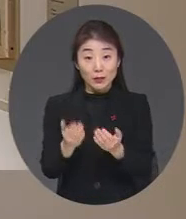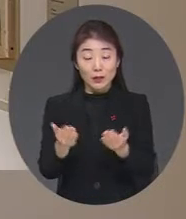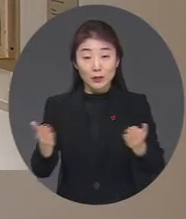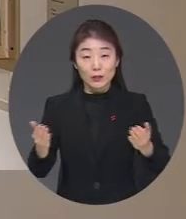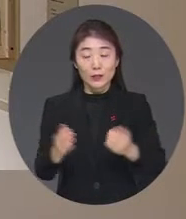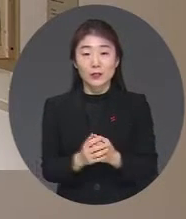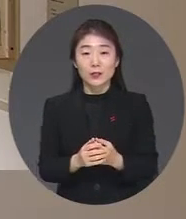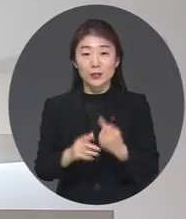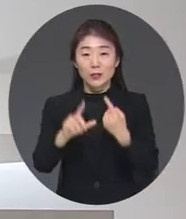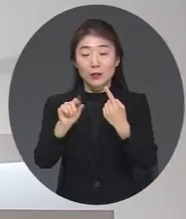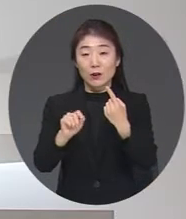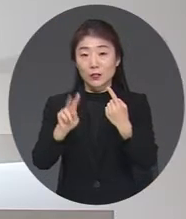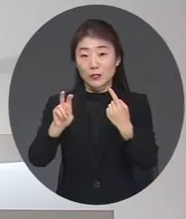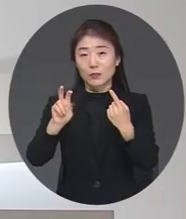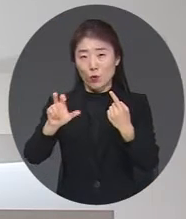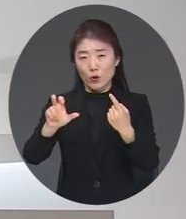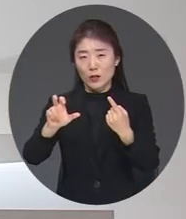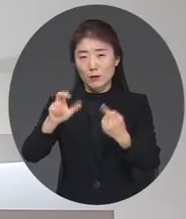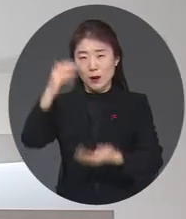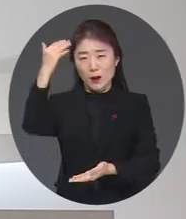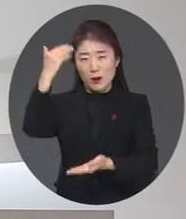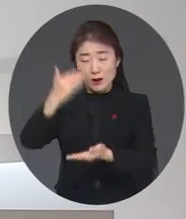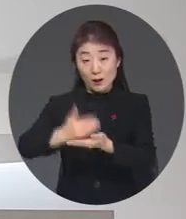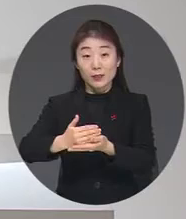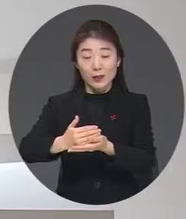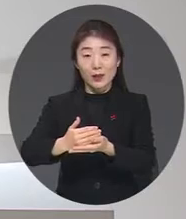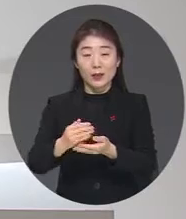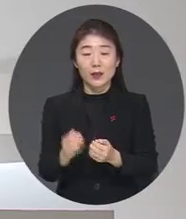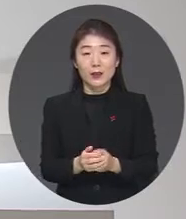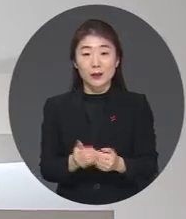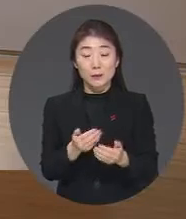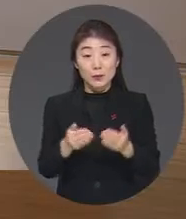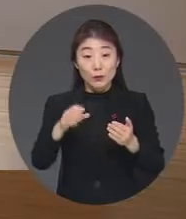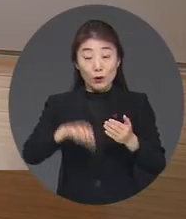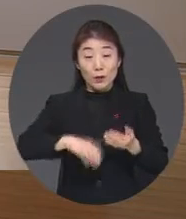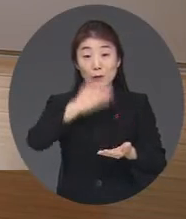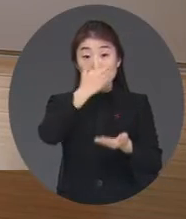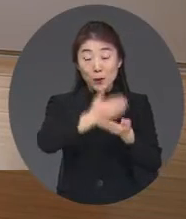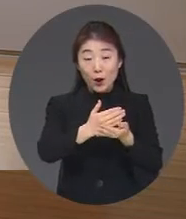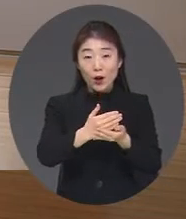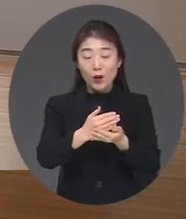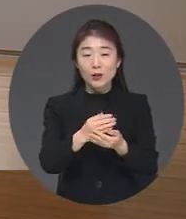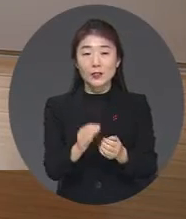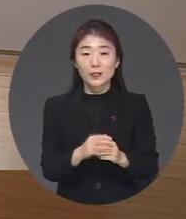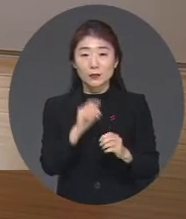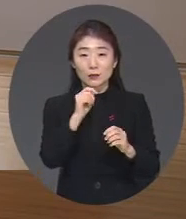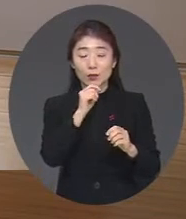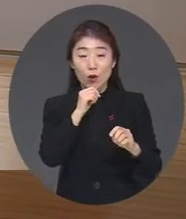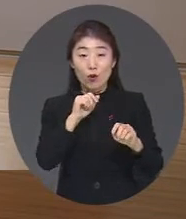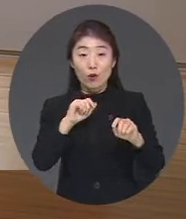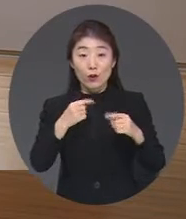오는 25일을 끝으로 막을 내립니다. 도립미술관이 문을 닫는 설날 당일만 빼면